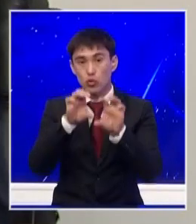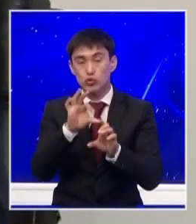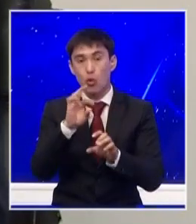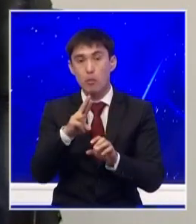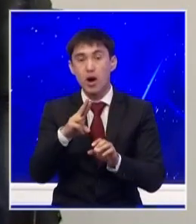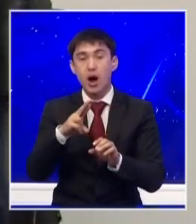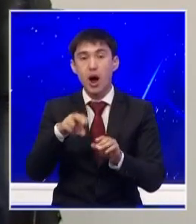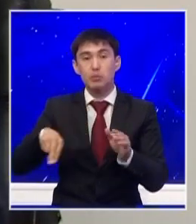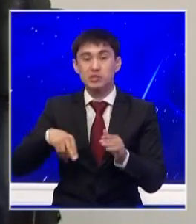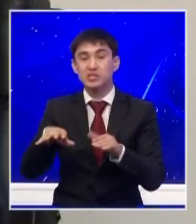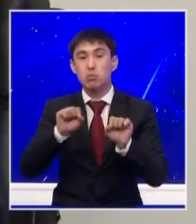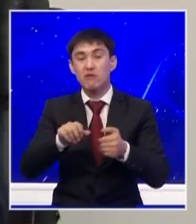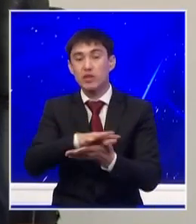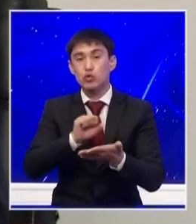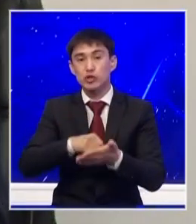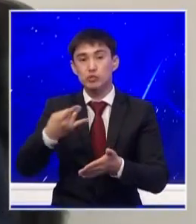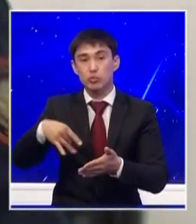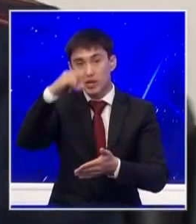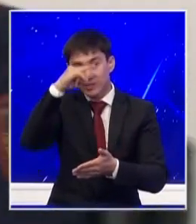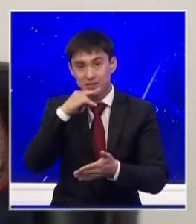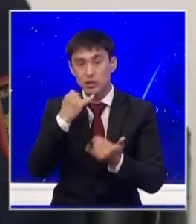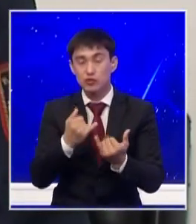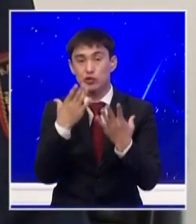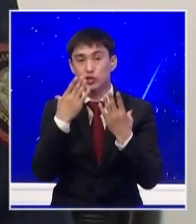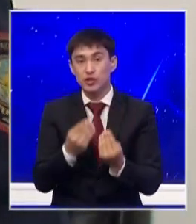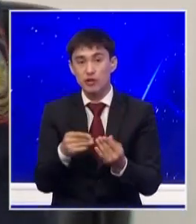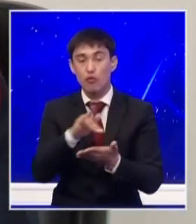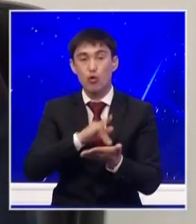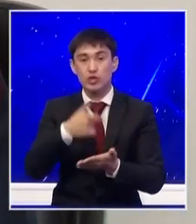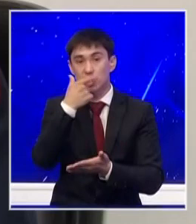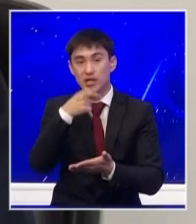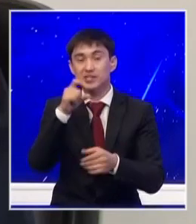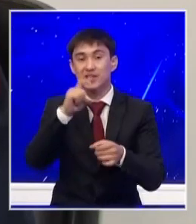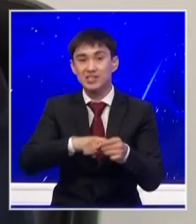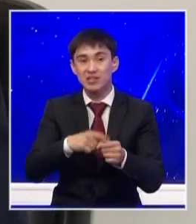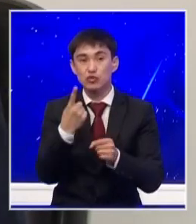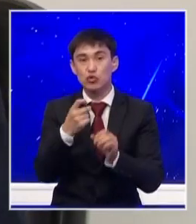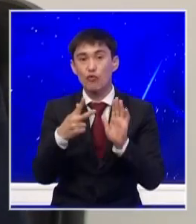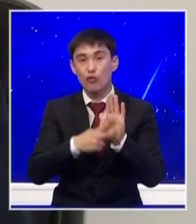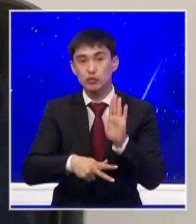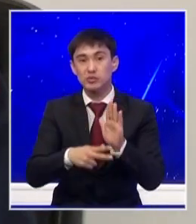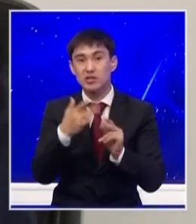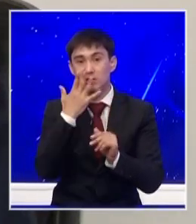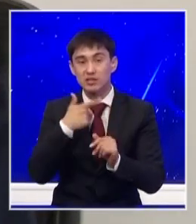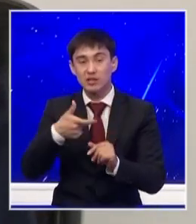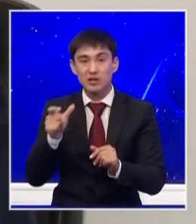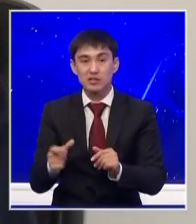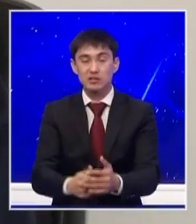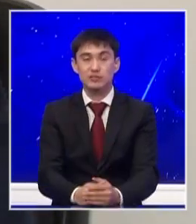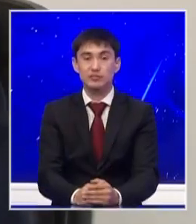об административных правонарушениях Республики Казахстан на сегодняшний день в городе Жаркент зарегистрирован на 180 иностранных